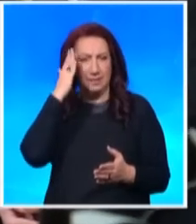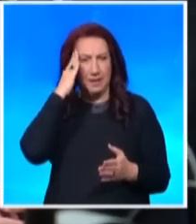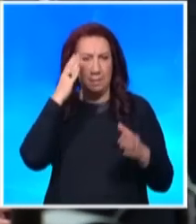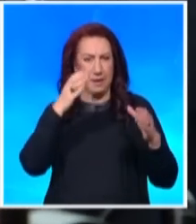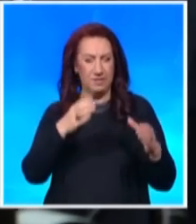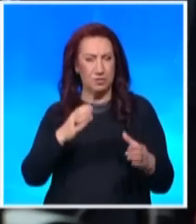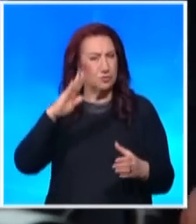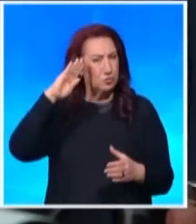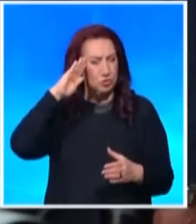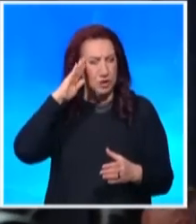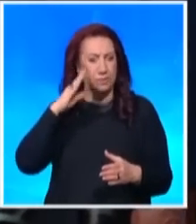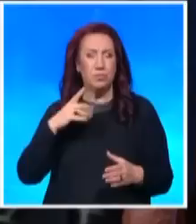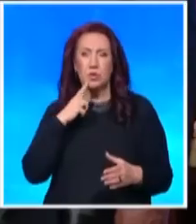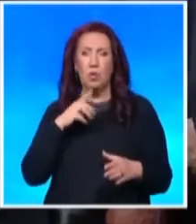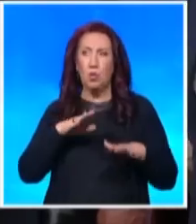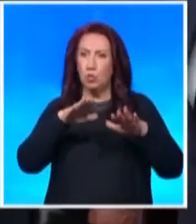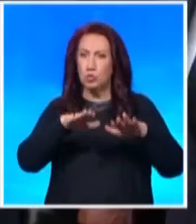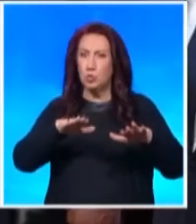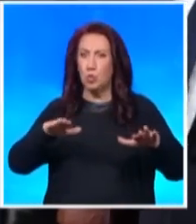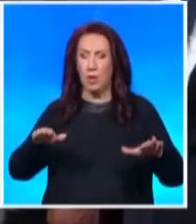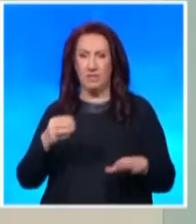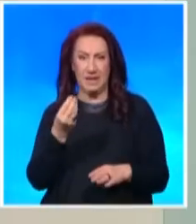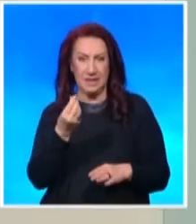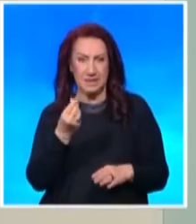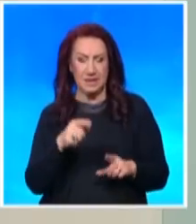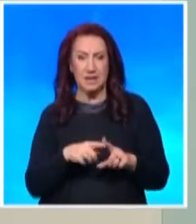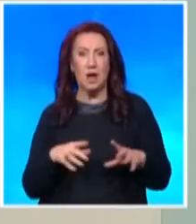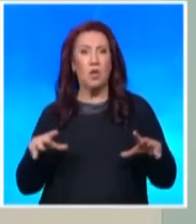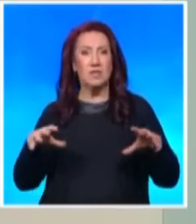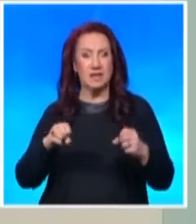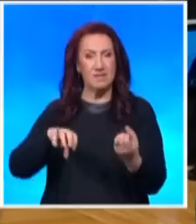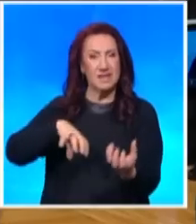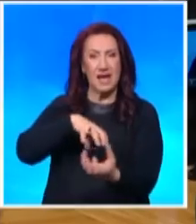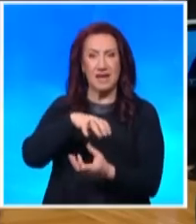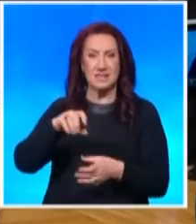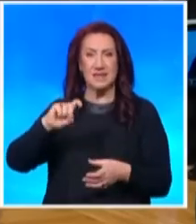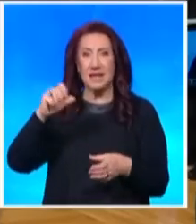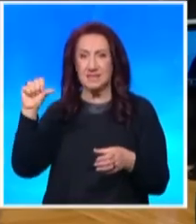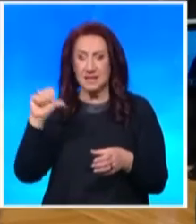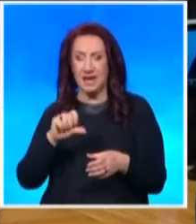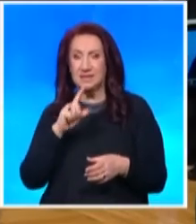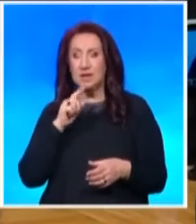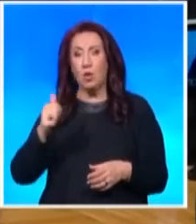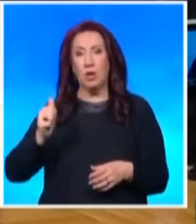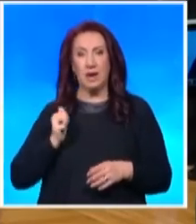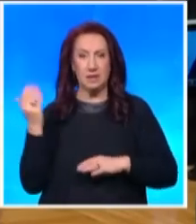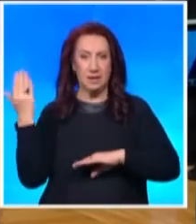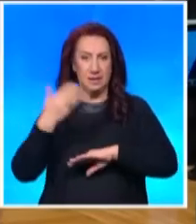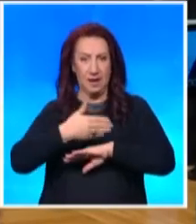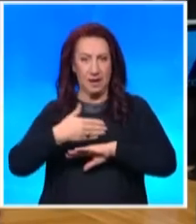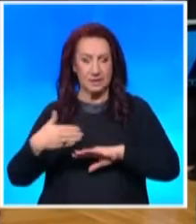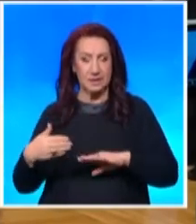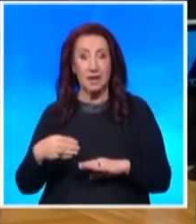на цените, справяне с кризата с газа и охрана на границата. България се превърна от